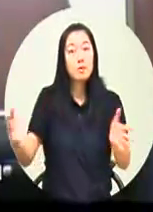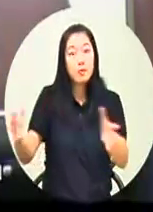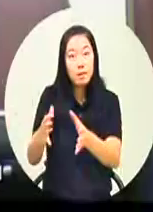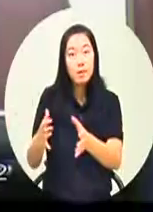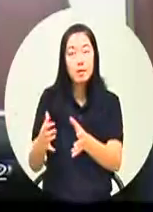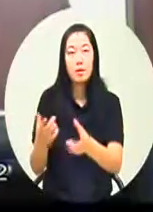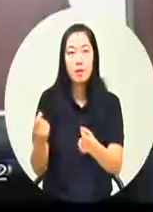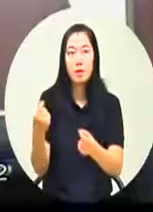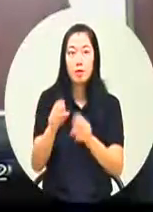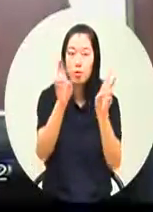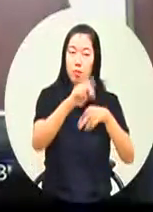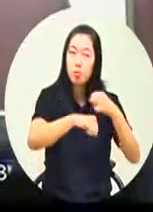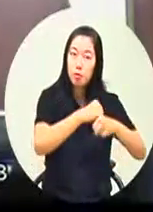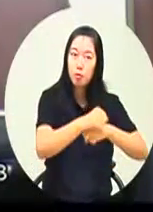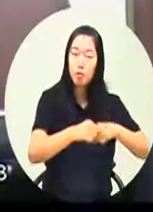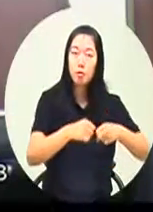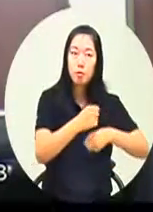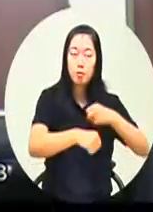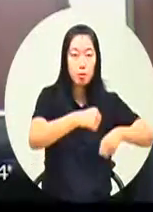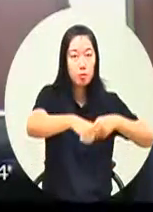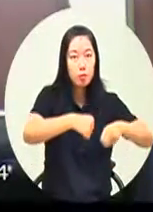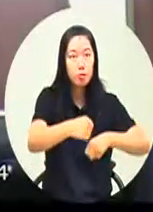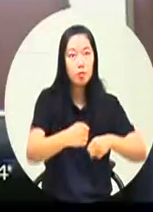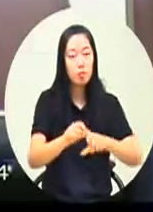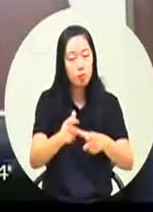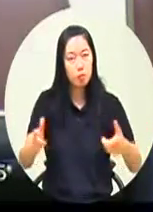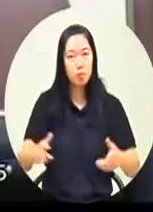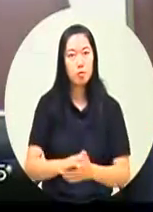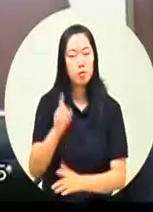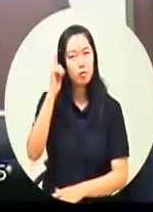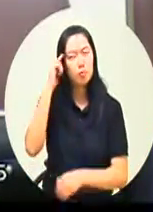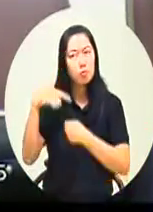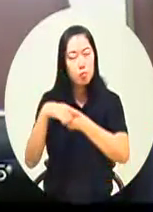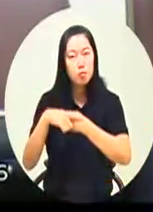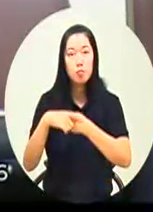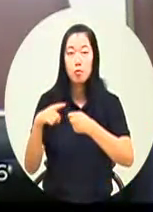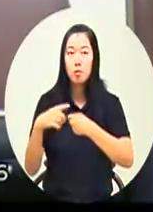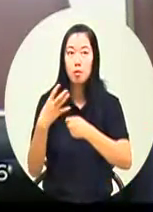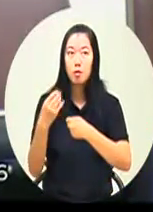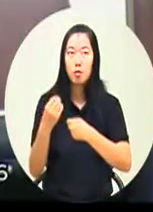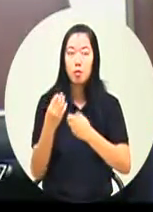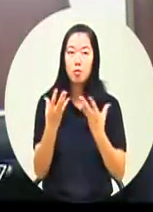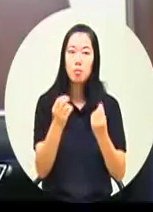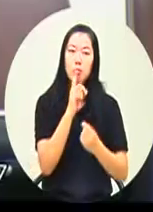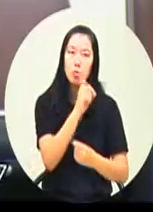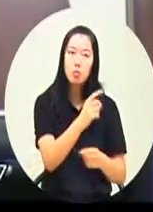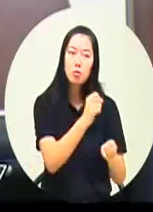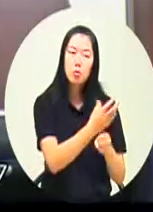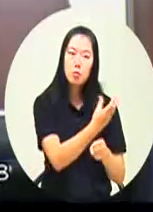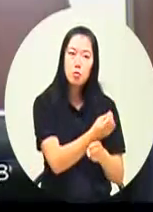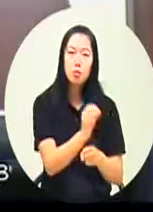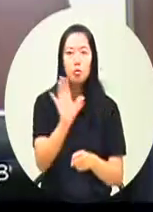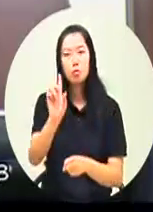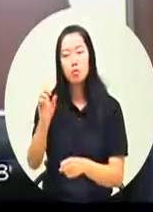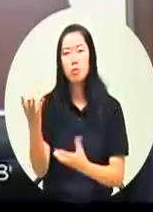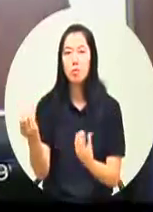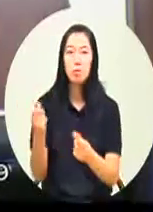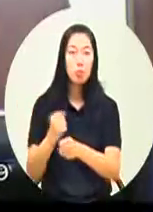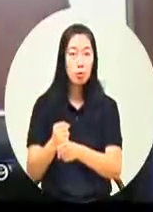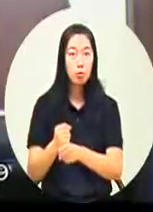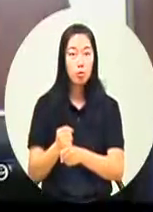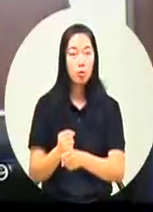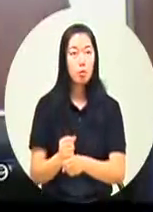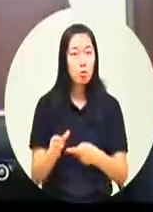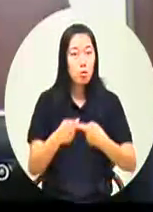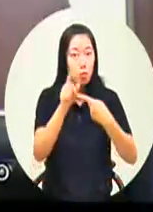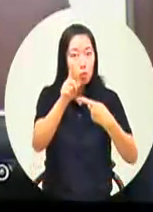包括电动车，其实 它有一套逻辑，没有说哪一个做哪一个不做。第一个我们一定是